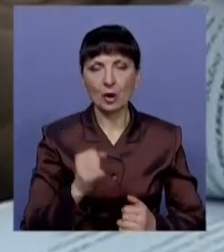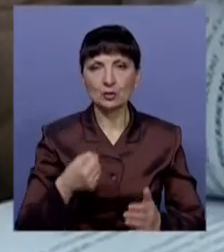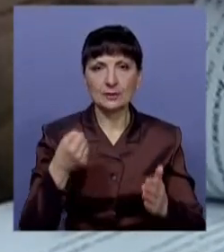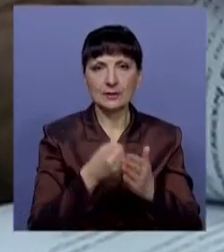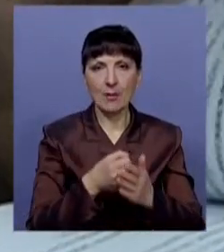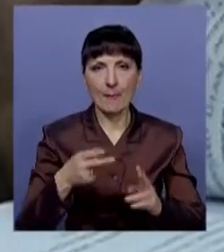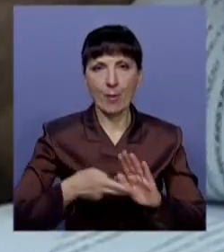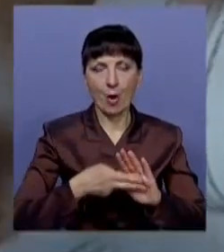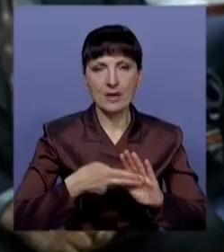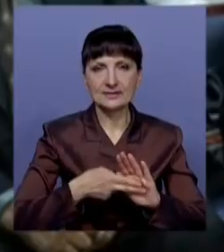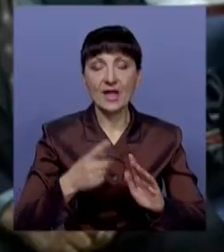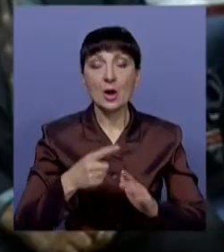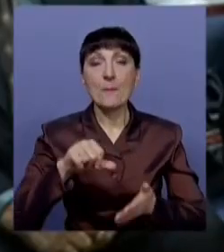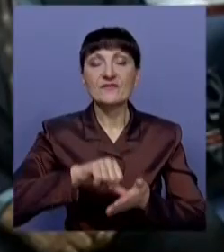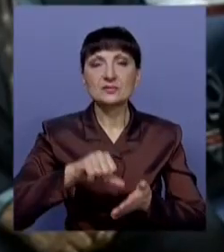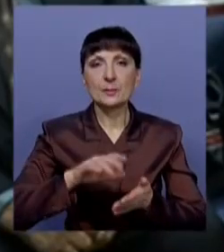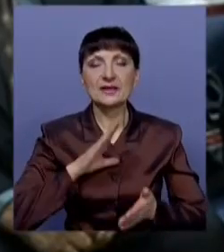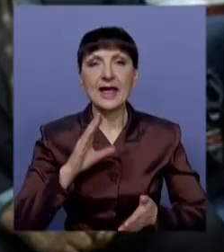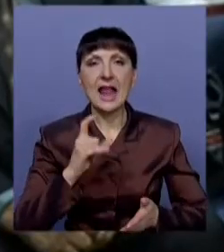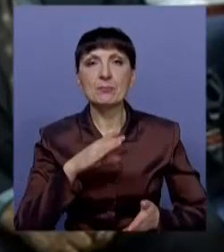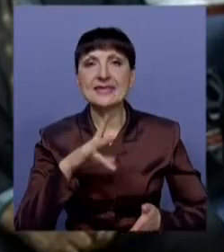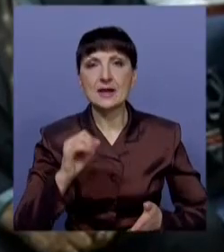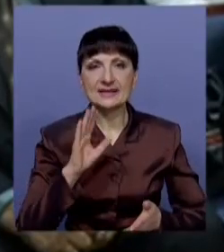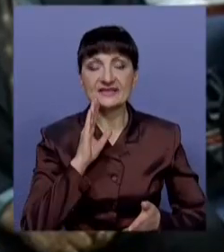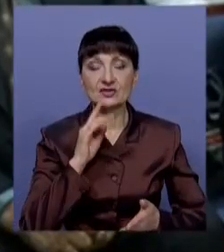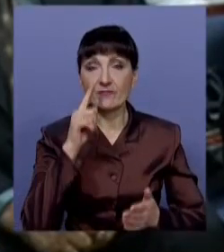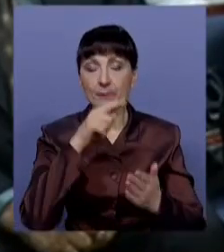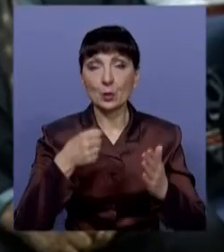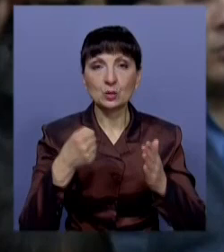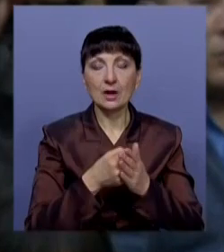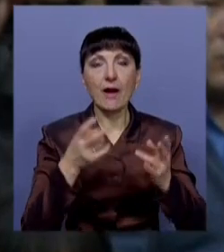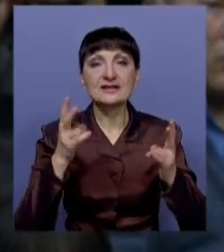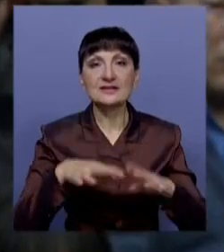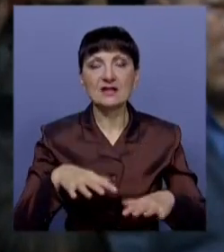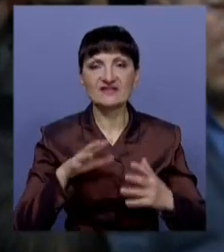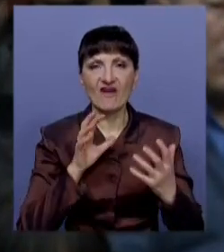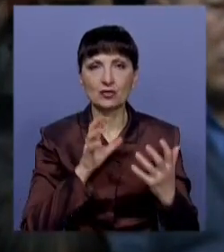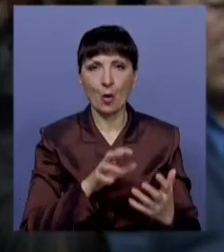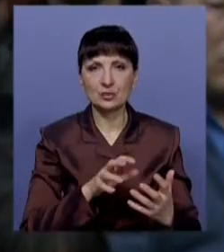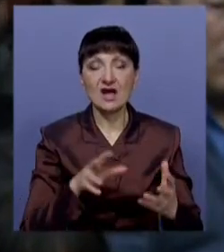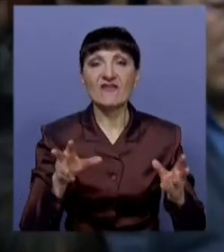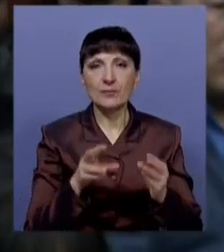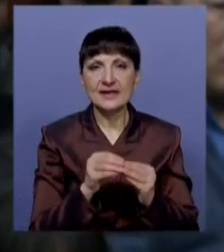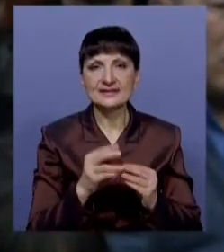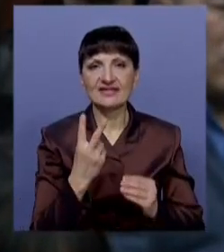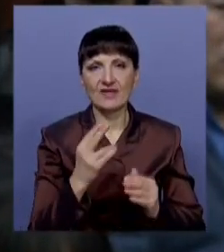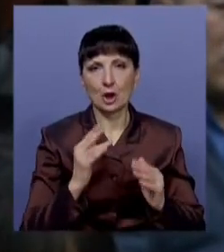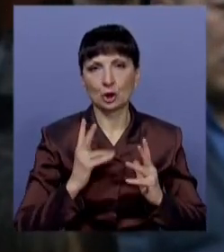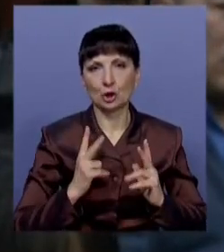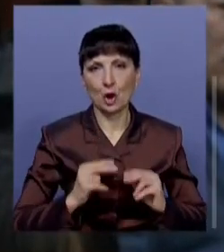поезд. Одной из первых выступила Эльмира Жанибекова. Она в момент удара осталась в общественном транспорте вместе с дочерьми.